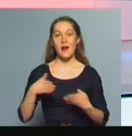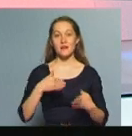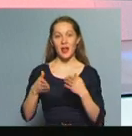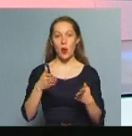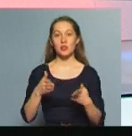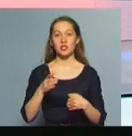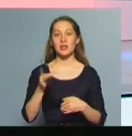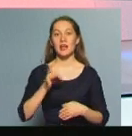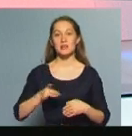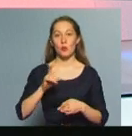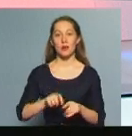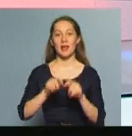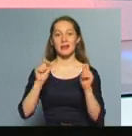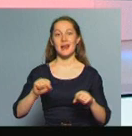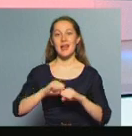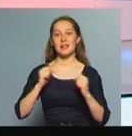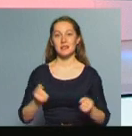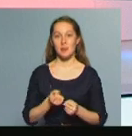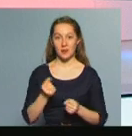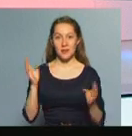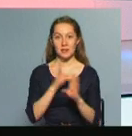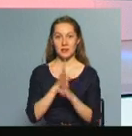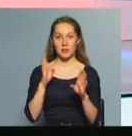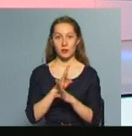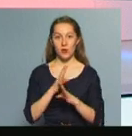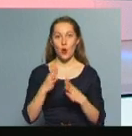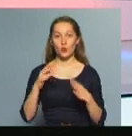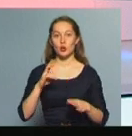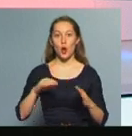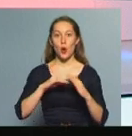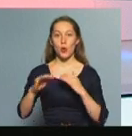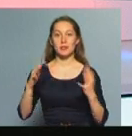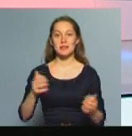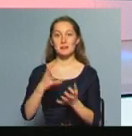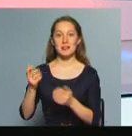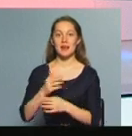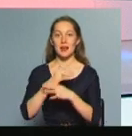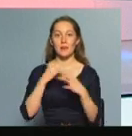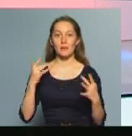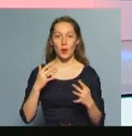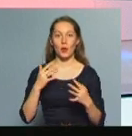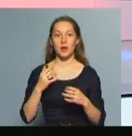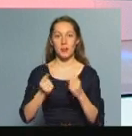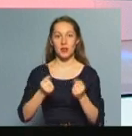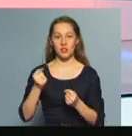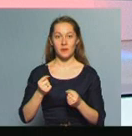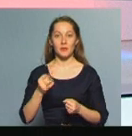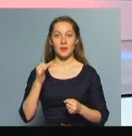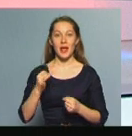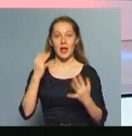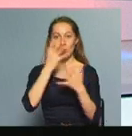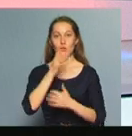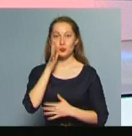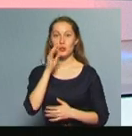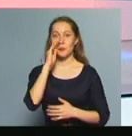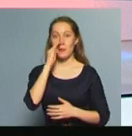сегодня открыли зимний сезон. Улицы Ижевска от наледи спасали несколько десятков единиц техники. Предстоящая ночь снова будет морозной, так